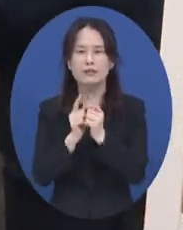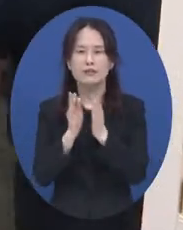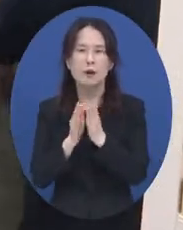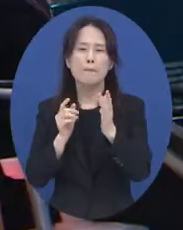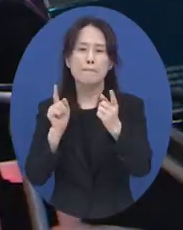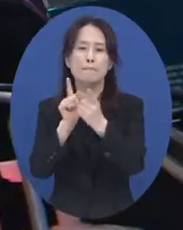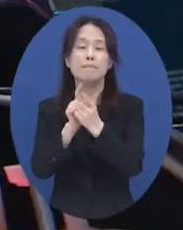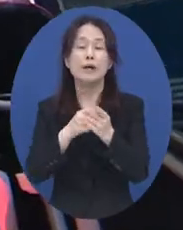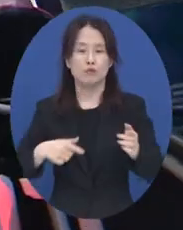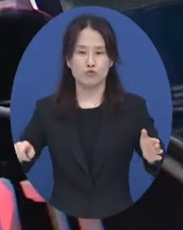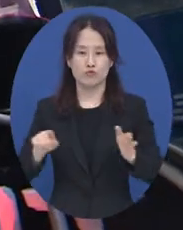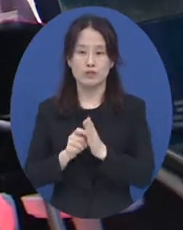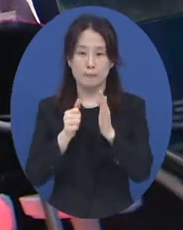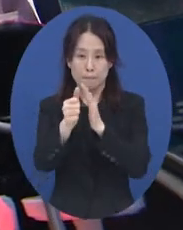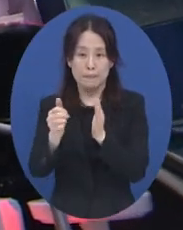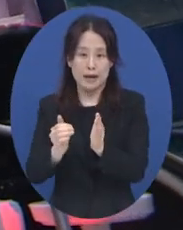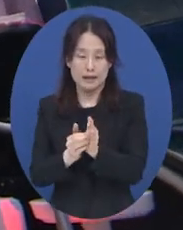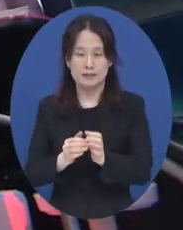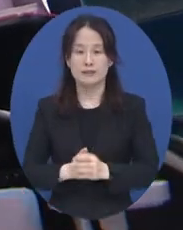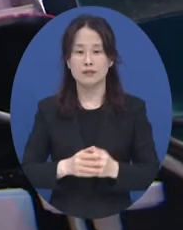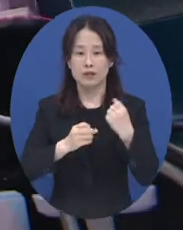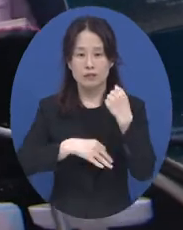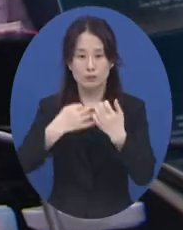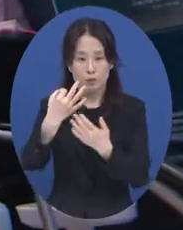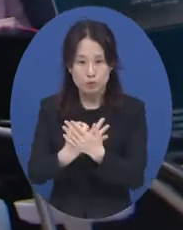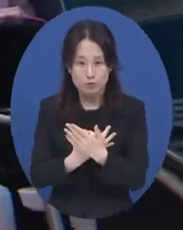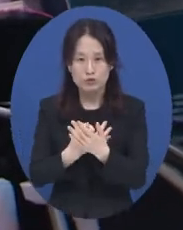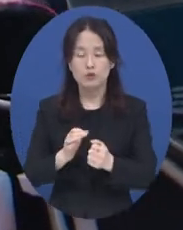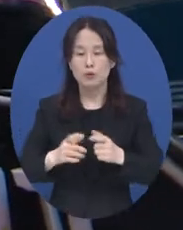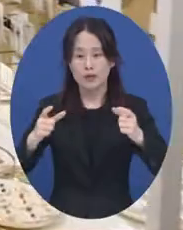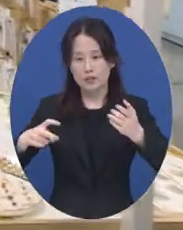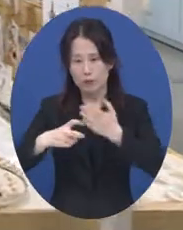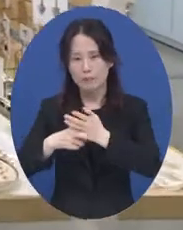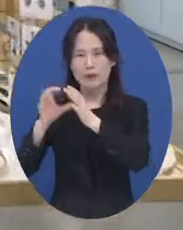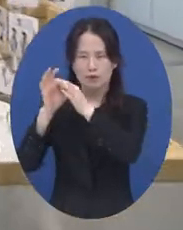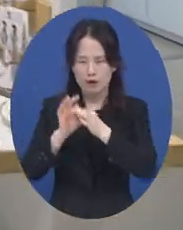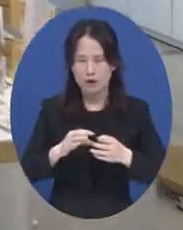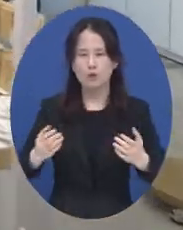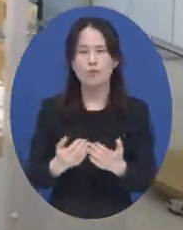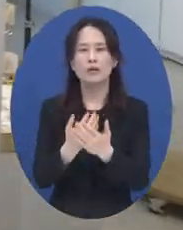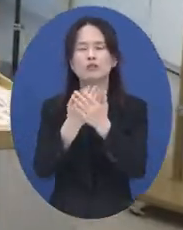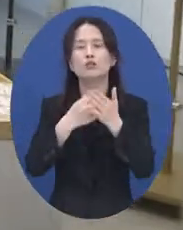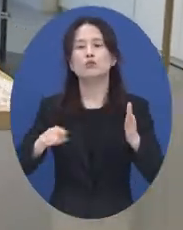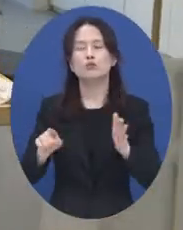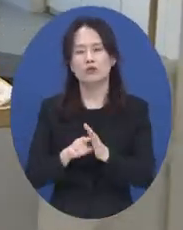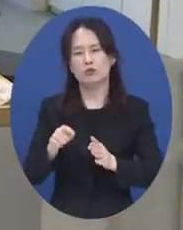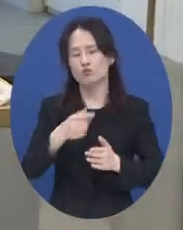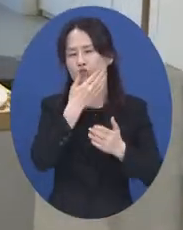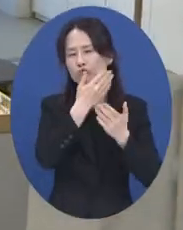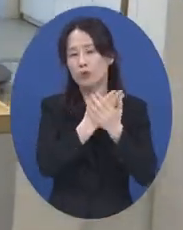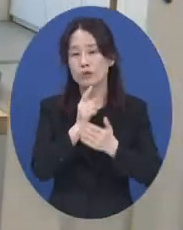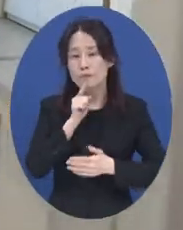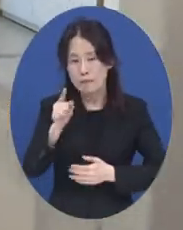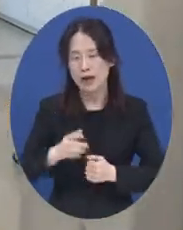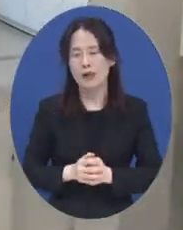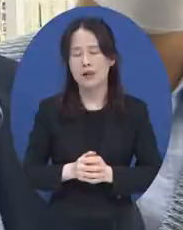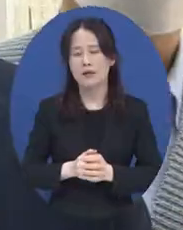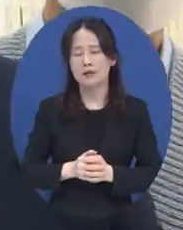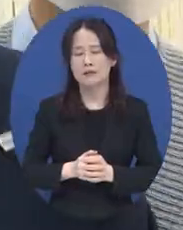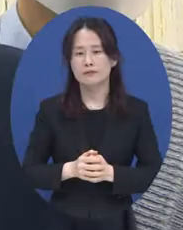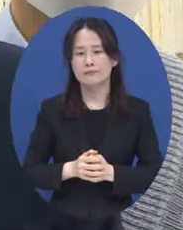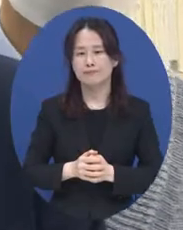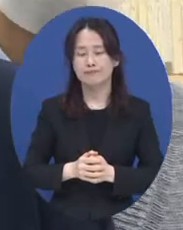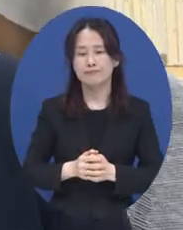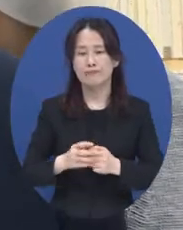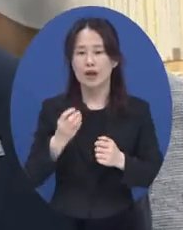위한 발걸음. 이 지사는 기본소득과 지역 화폐는 지속적인 경제 성장을 위한 해법이라며 경기도 재난 기본소득을